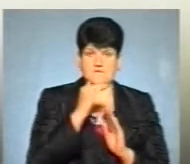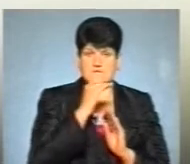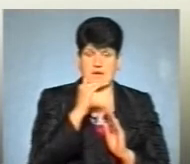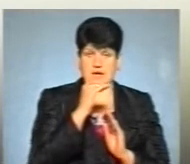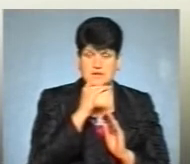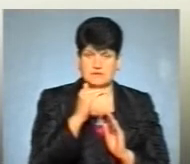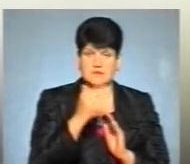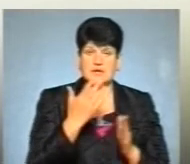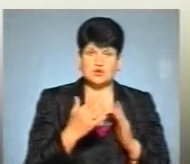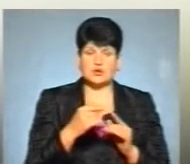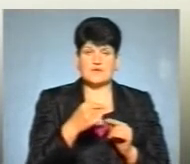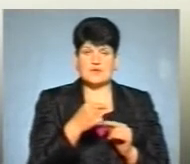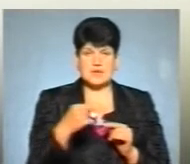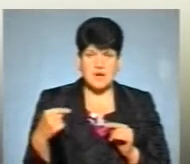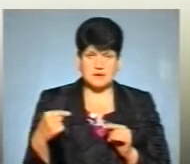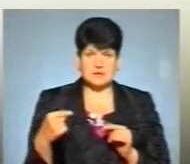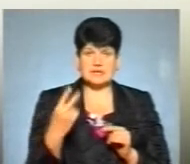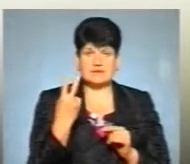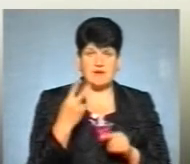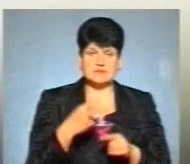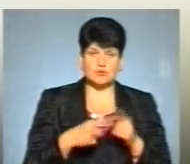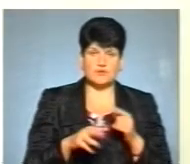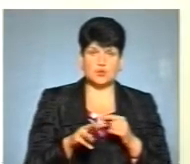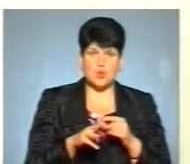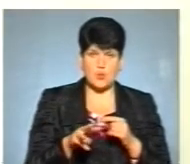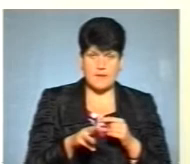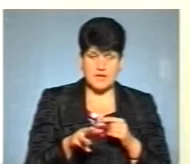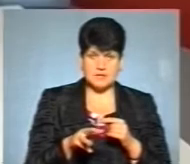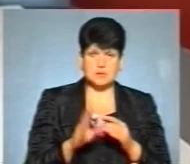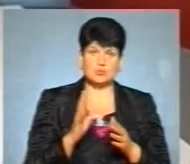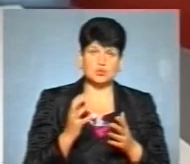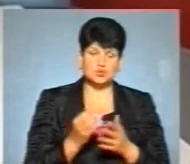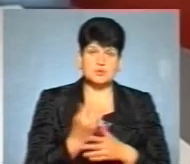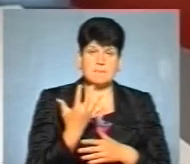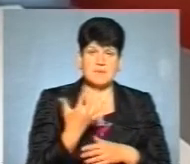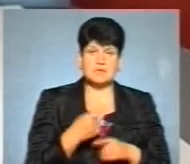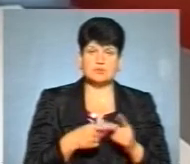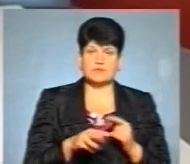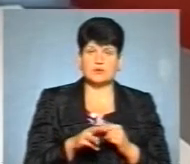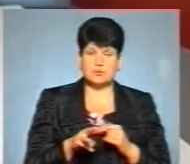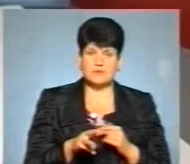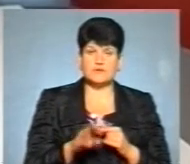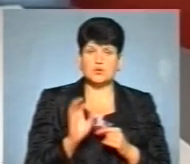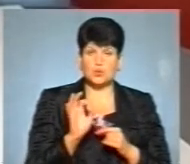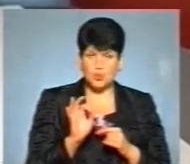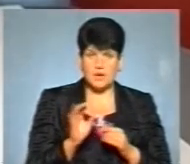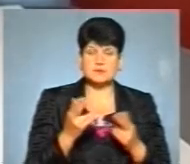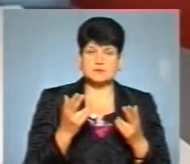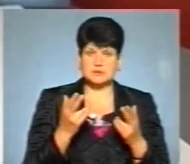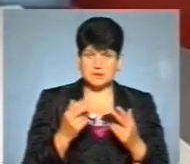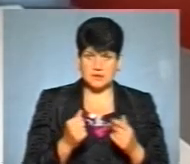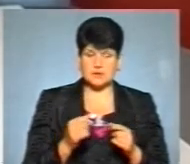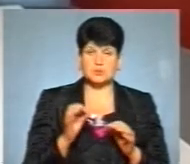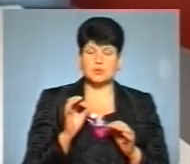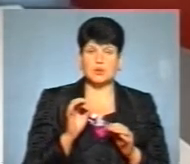від 8 метрів відняти 2,5 метри, відповідно, буде 5,5 метрів. Розумієте? Від нуля, так, відмітка,